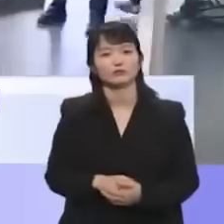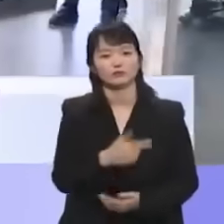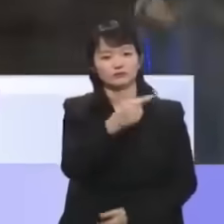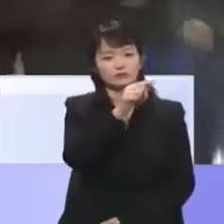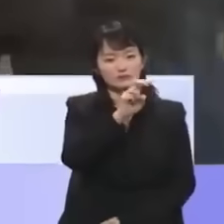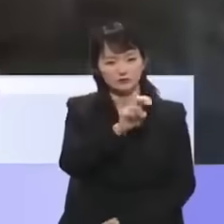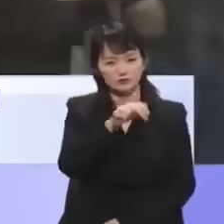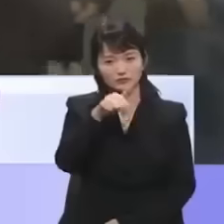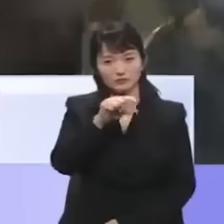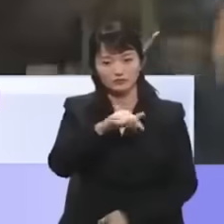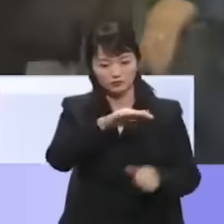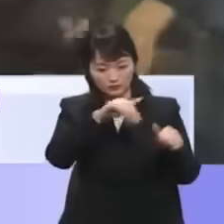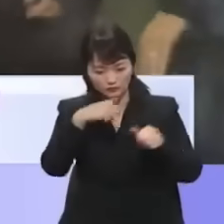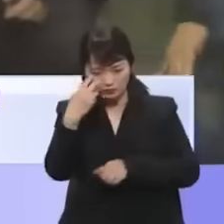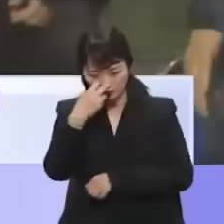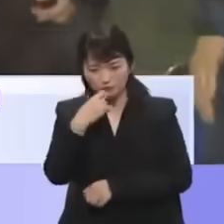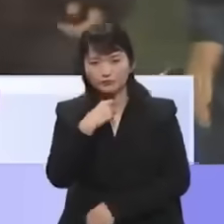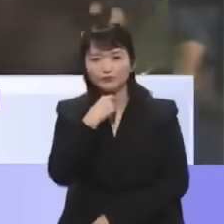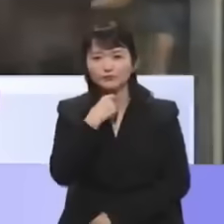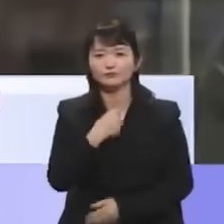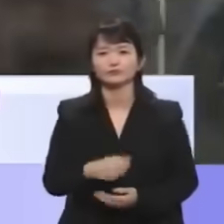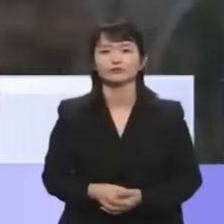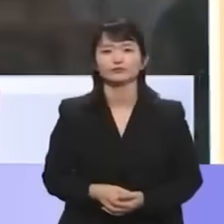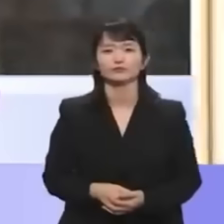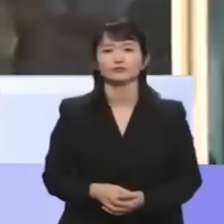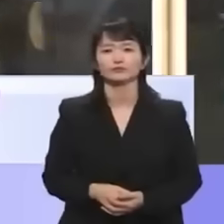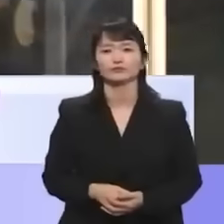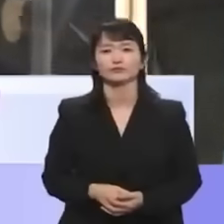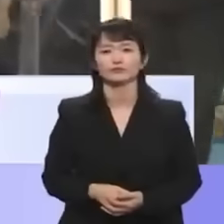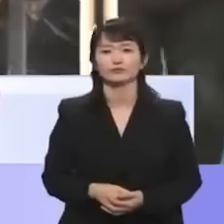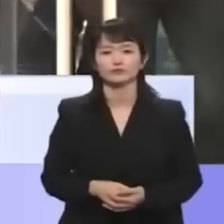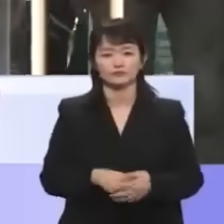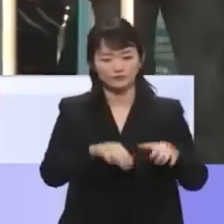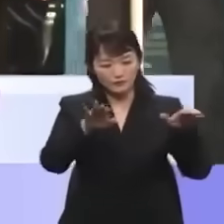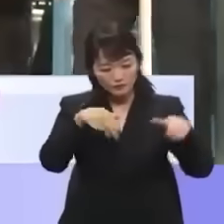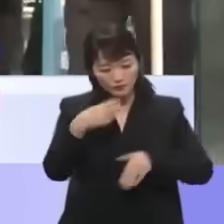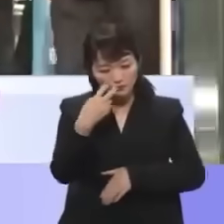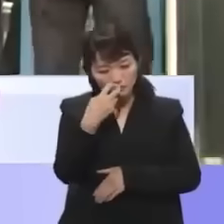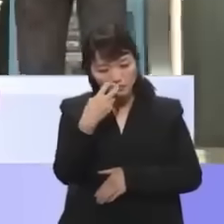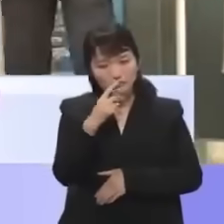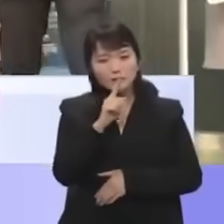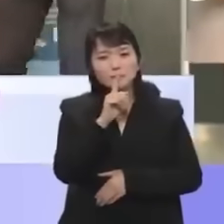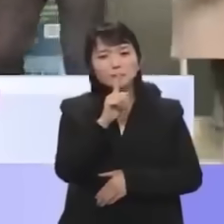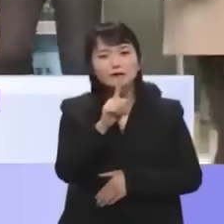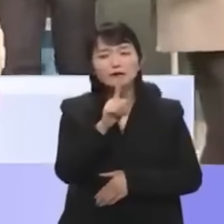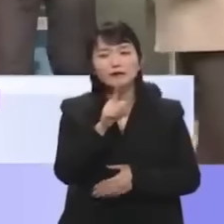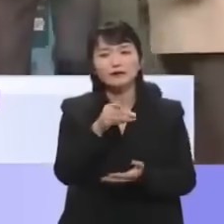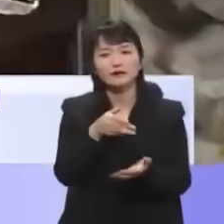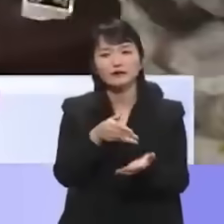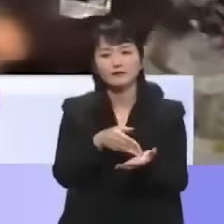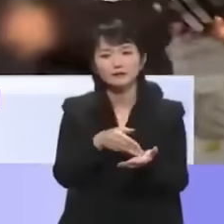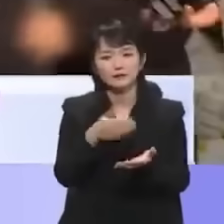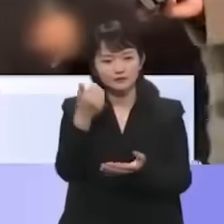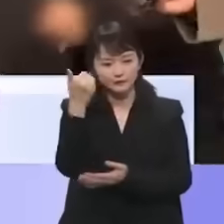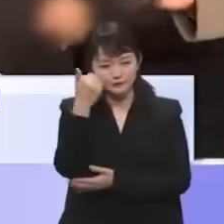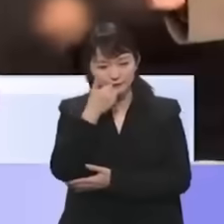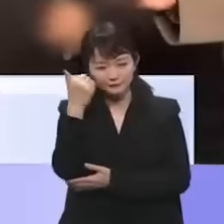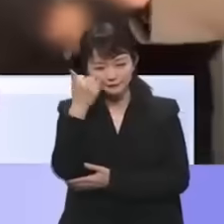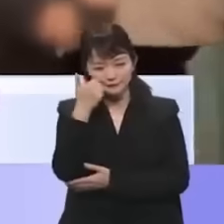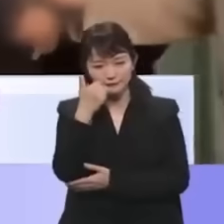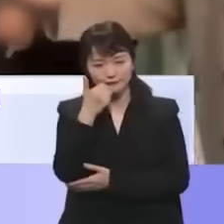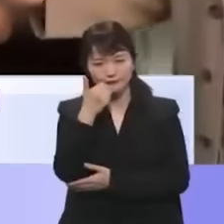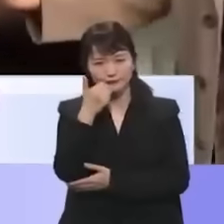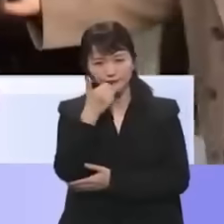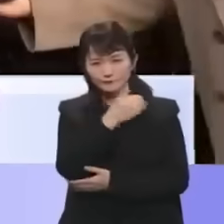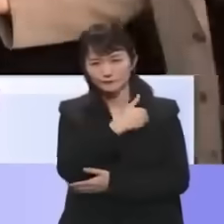내비치는 것 같고 말을 하는 과정 대들 신문 과정이든 어떠한 형태든 말을 하면 충분히 누군가를 설득시킬 수 있다는